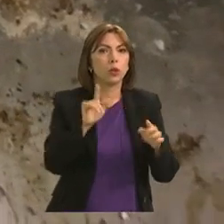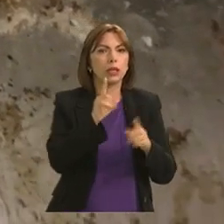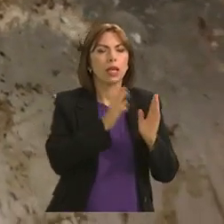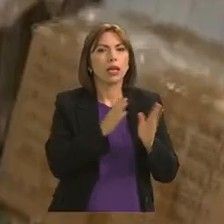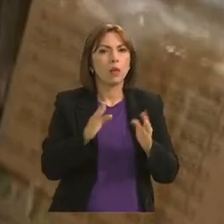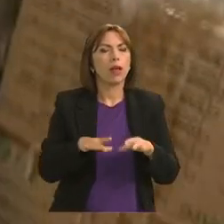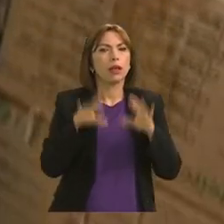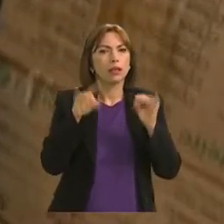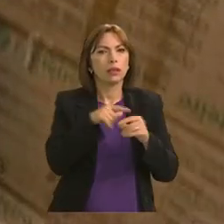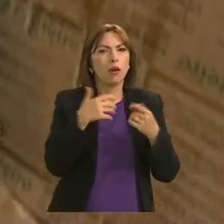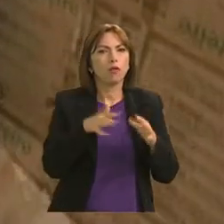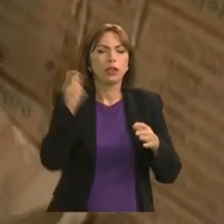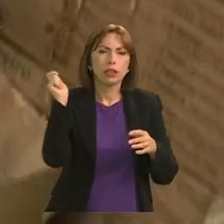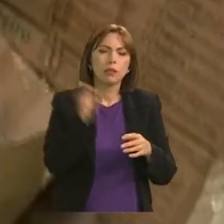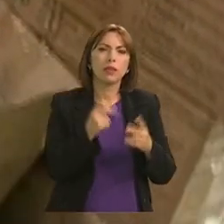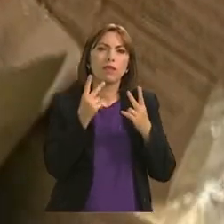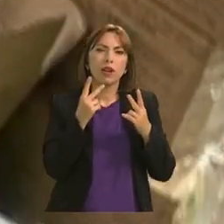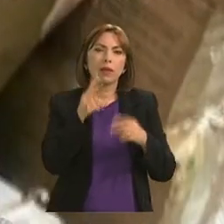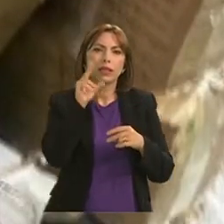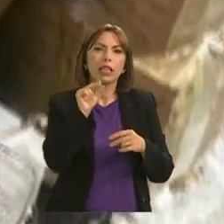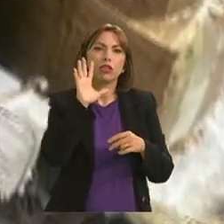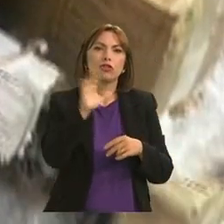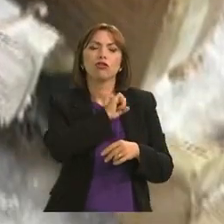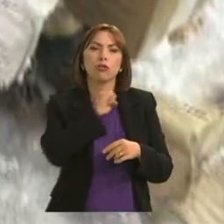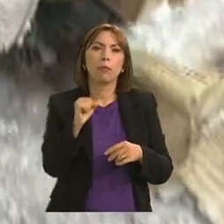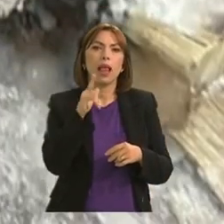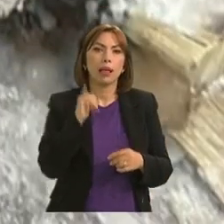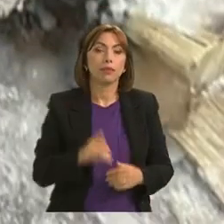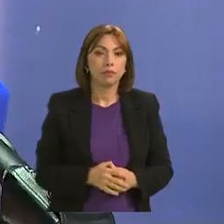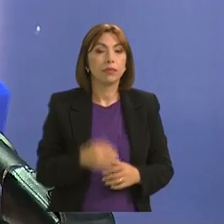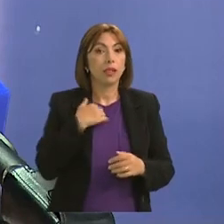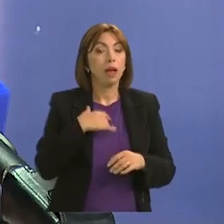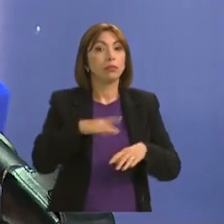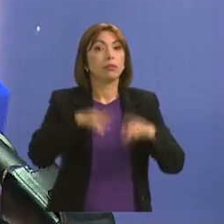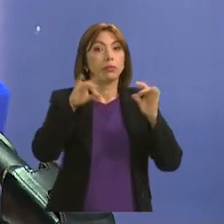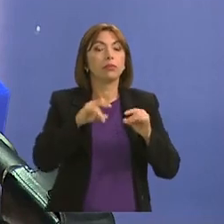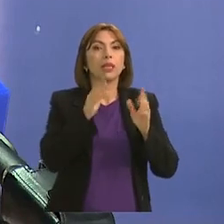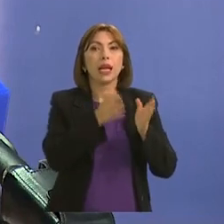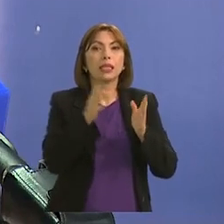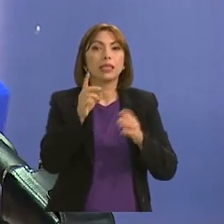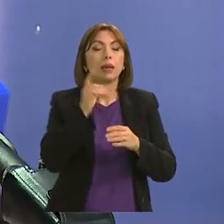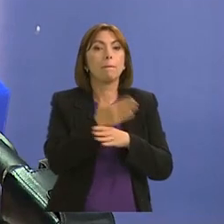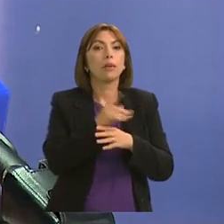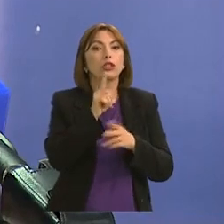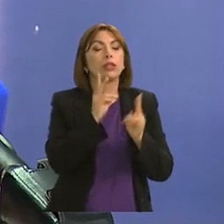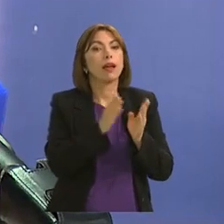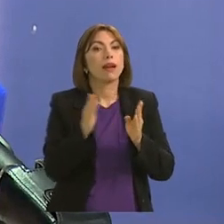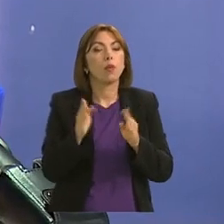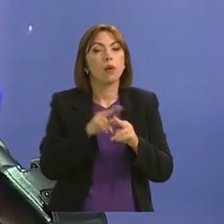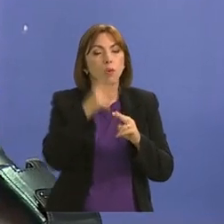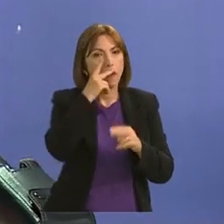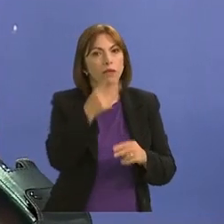neregulile găsite, au fost date amenzi în valoare de 35.000 de lei. Am depistat cantități de pește în neregulă, după cum ați